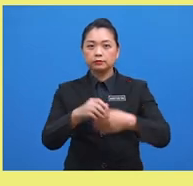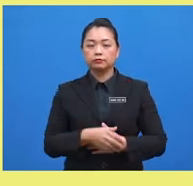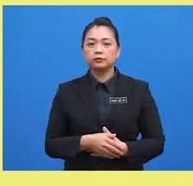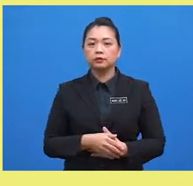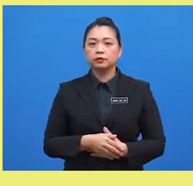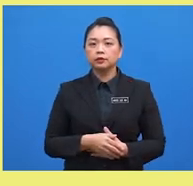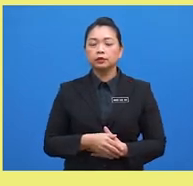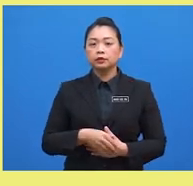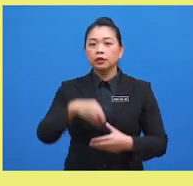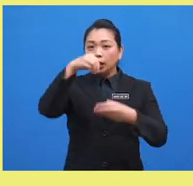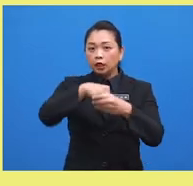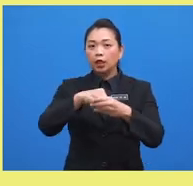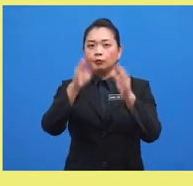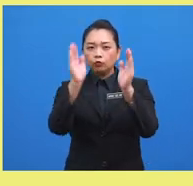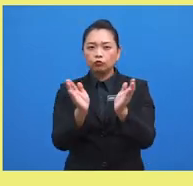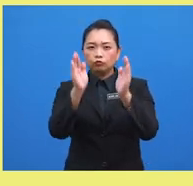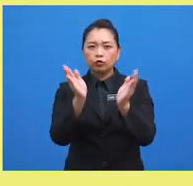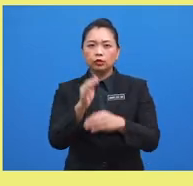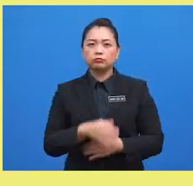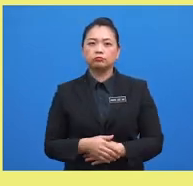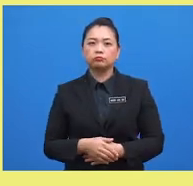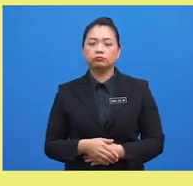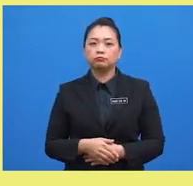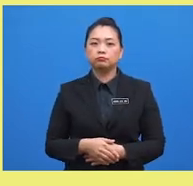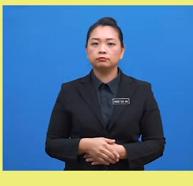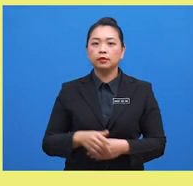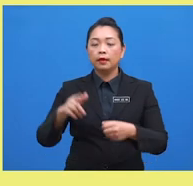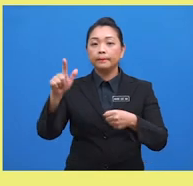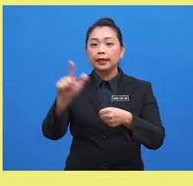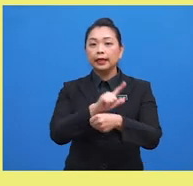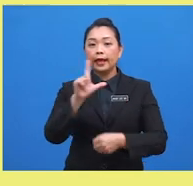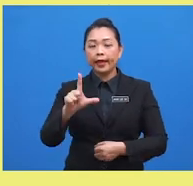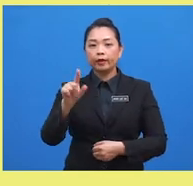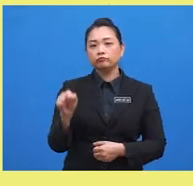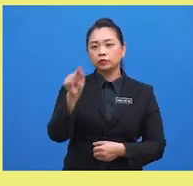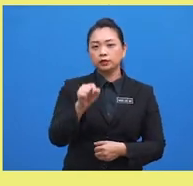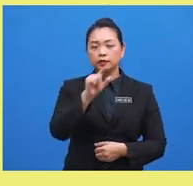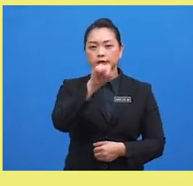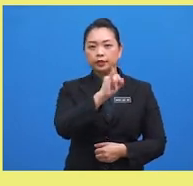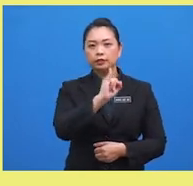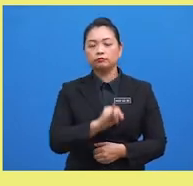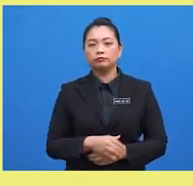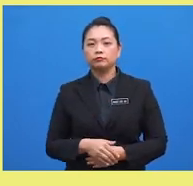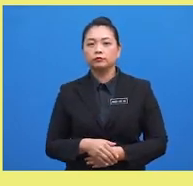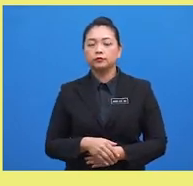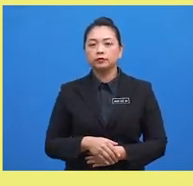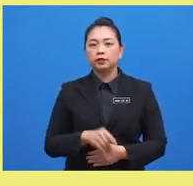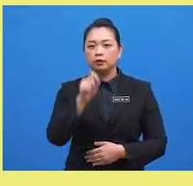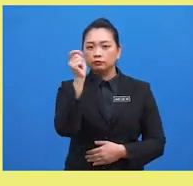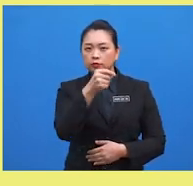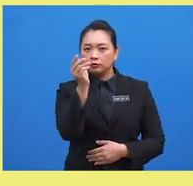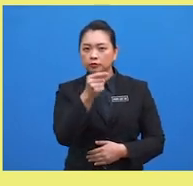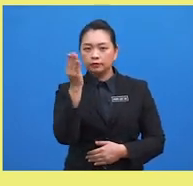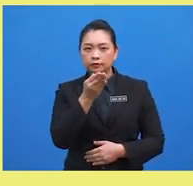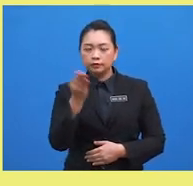dalam kurungan, iaitu pelengkap L persilangan J. Tandakan setiap kawasan